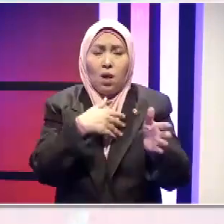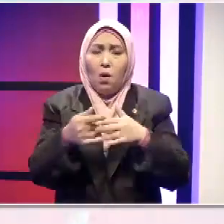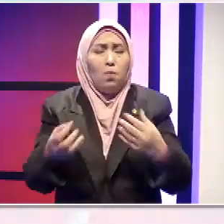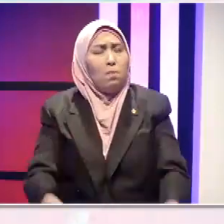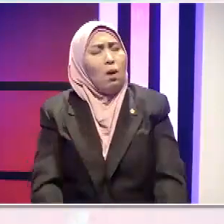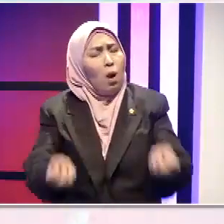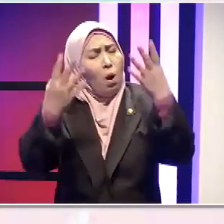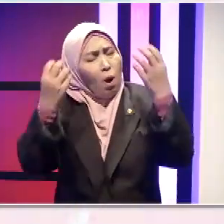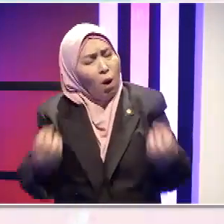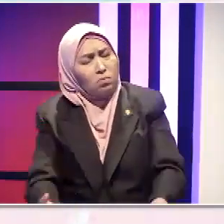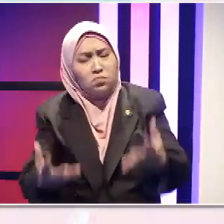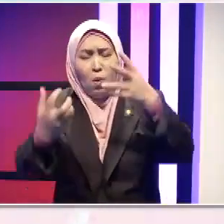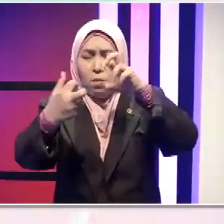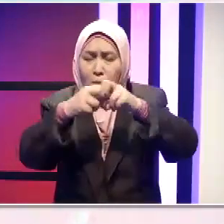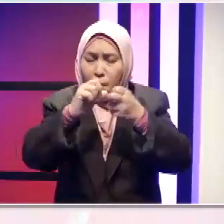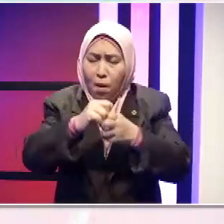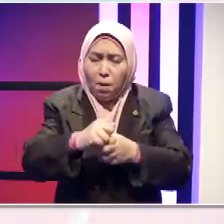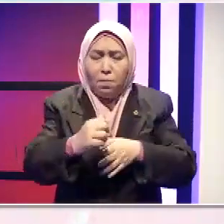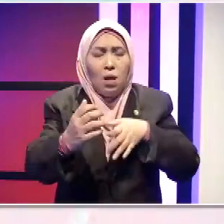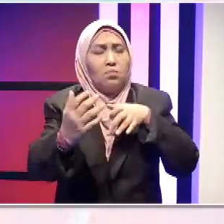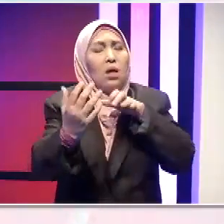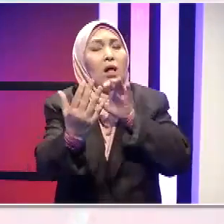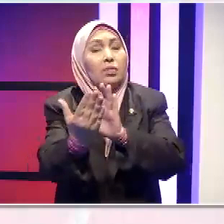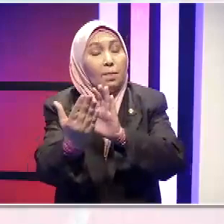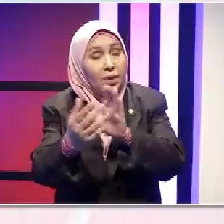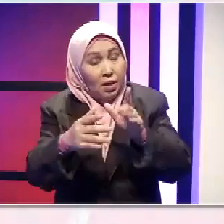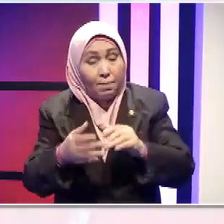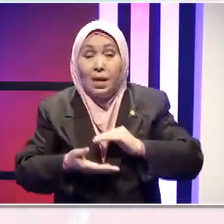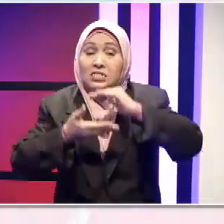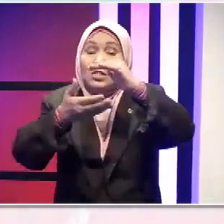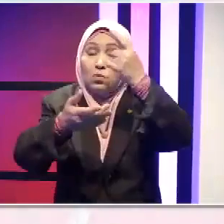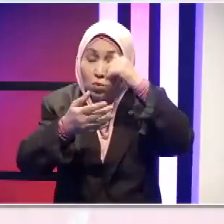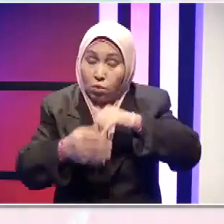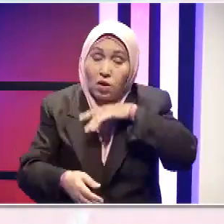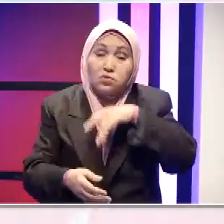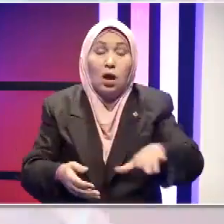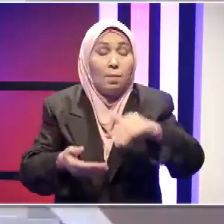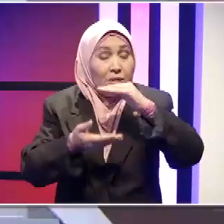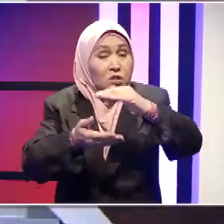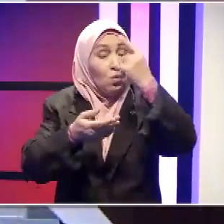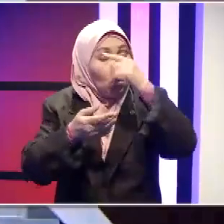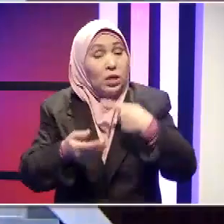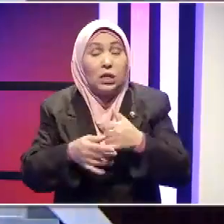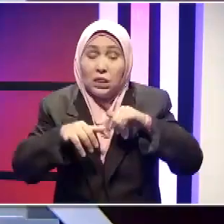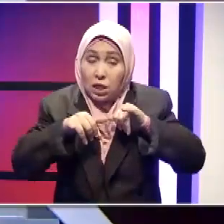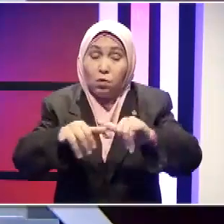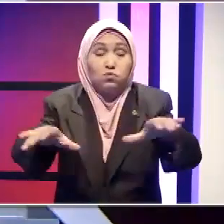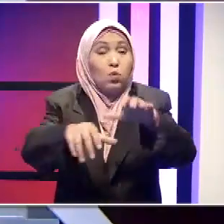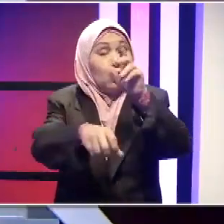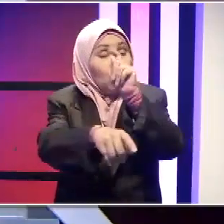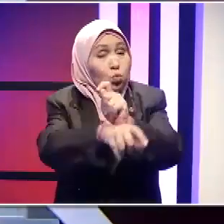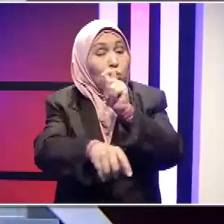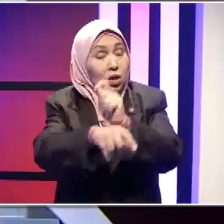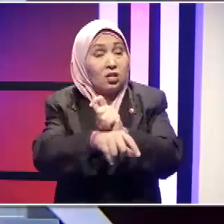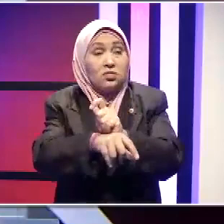banyak rintangan yang dihadapi meses untuk Nabi Shallallahu Alaihi Wasallam mesin untuk kita untuk terus melaksanakan tugas softskill